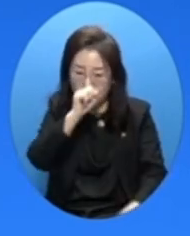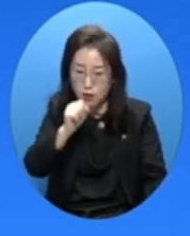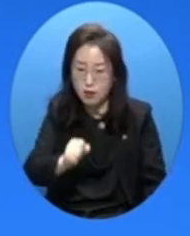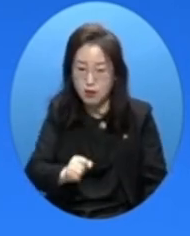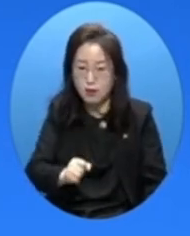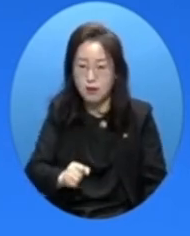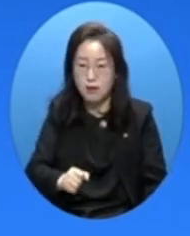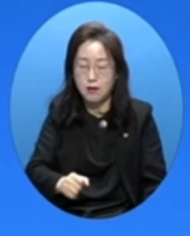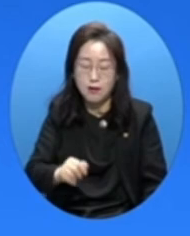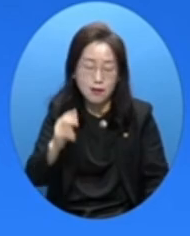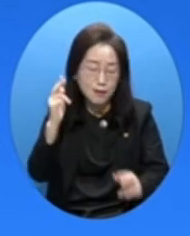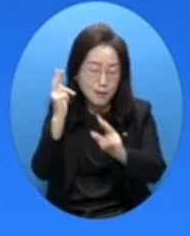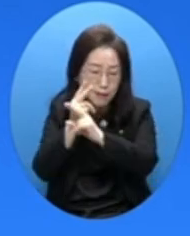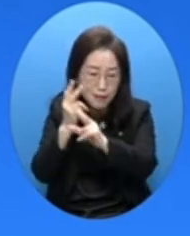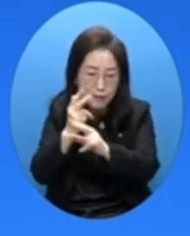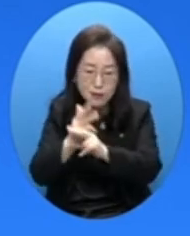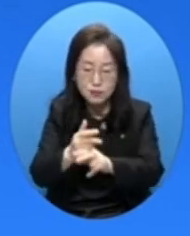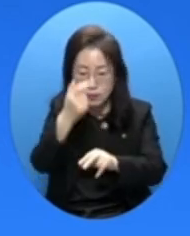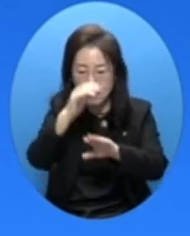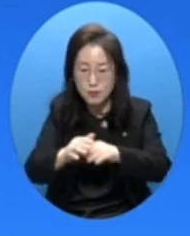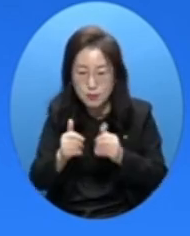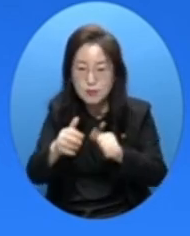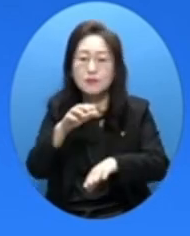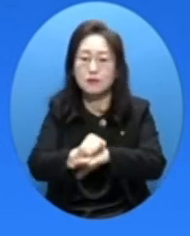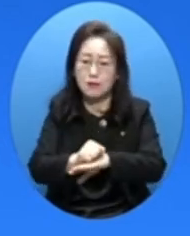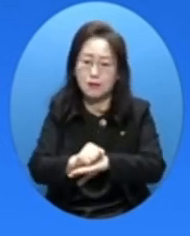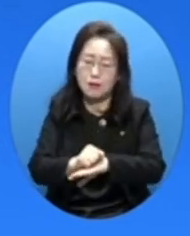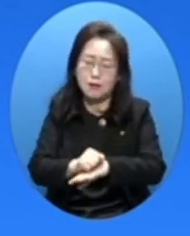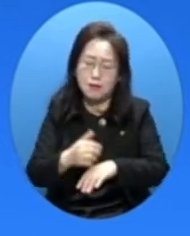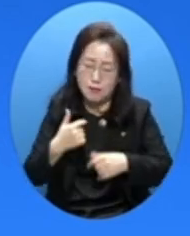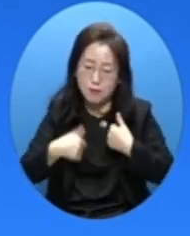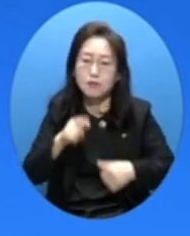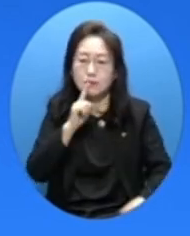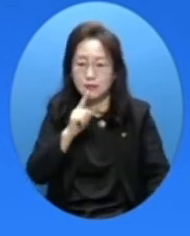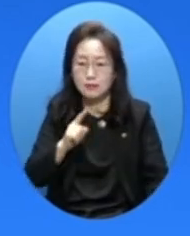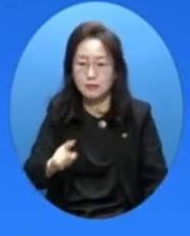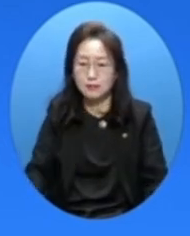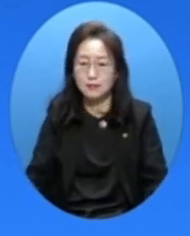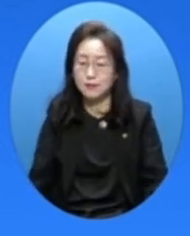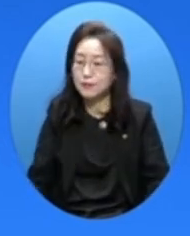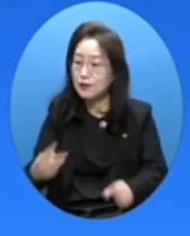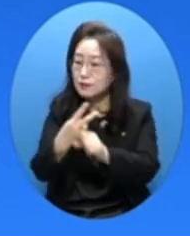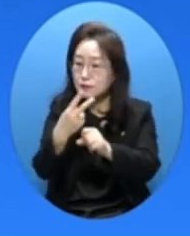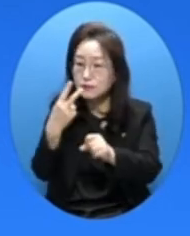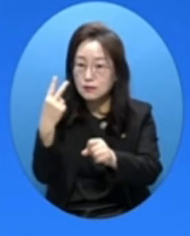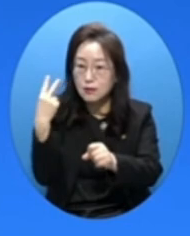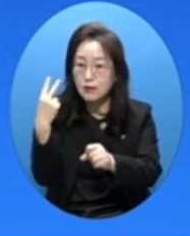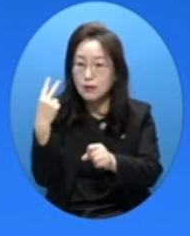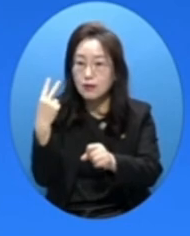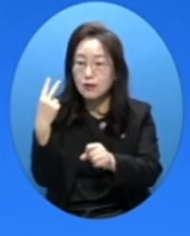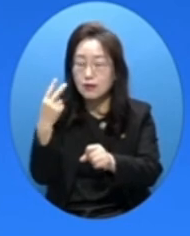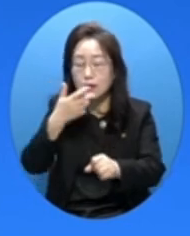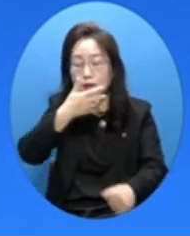예배를 드리는데 본인들 유일한 기쁨은 예배 드리는 거랍니다. 근데 2년 전에 꿈을